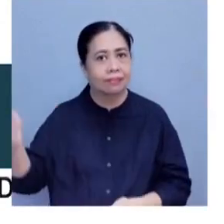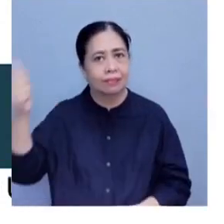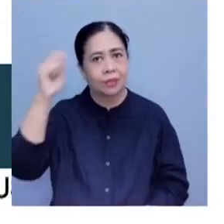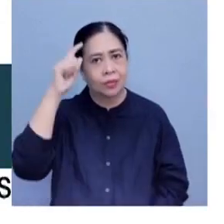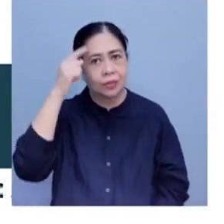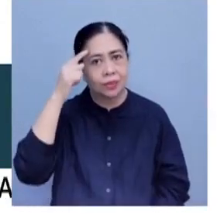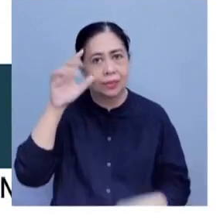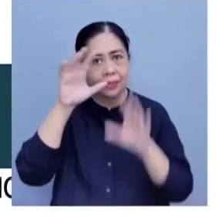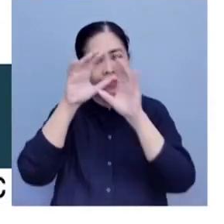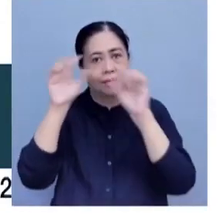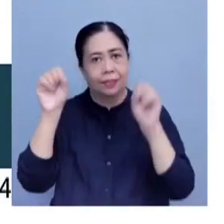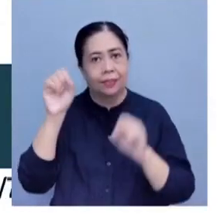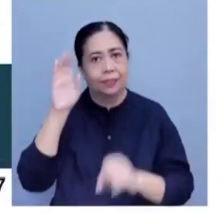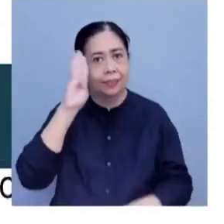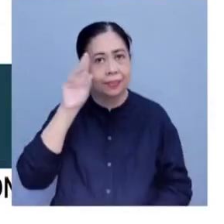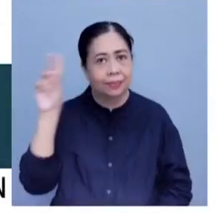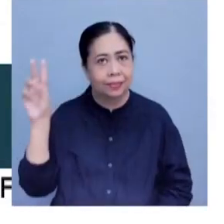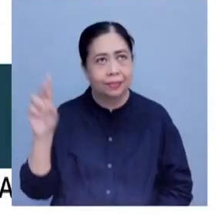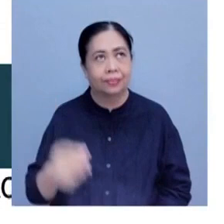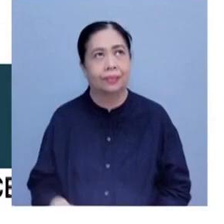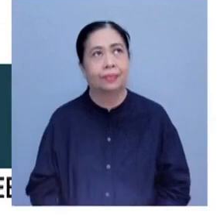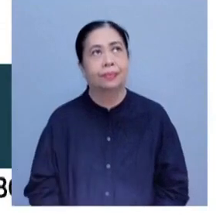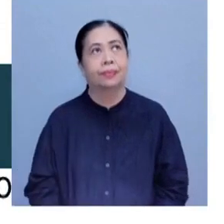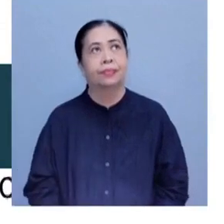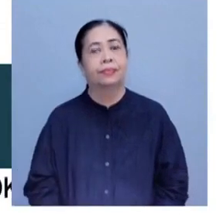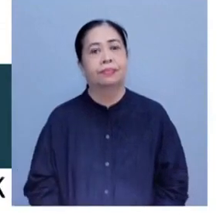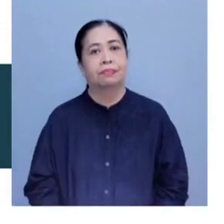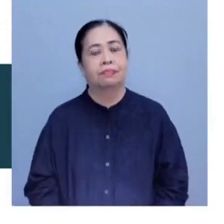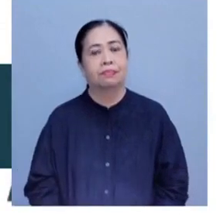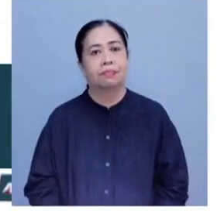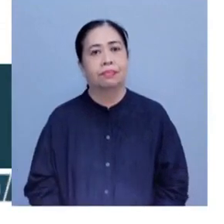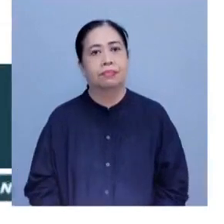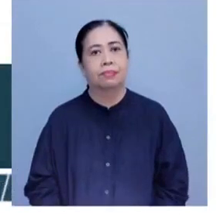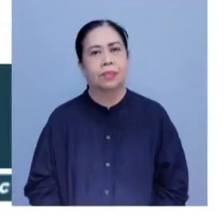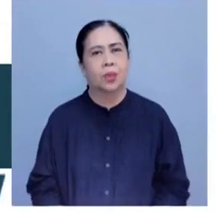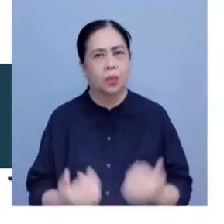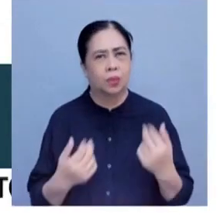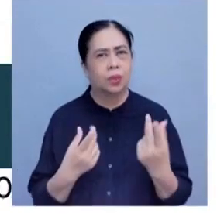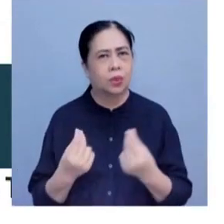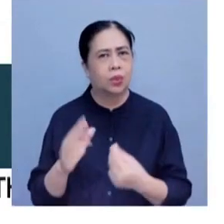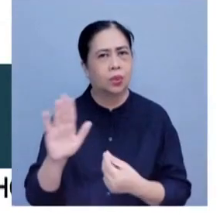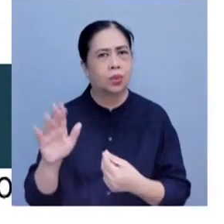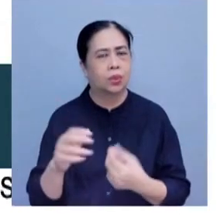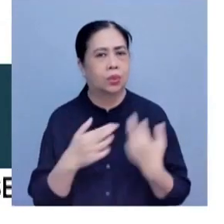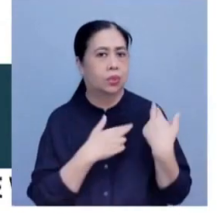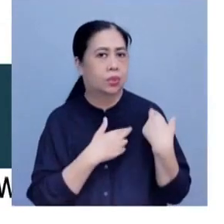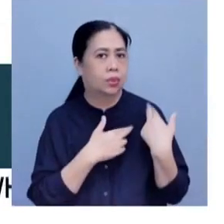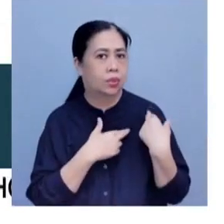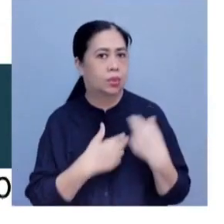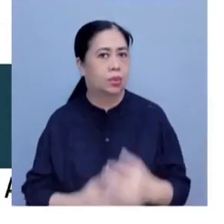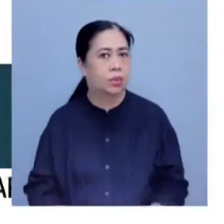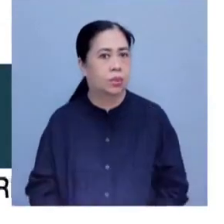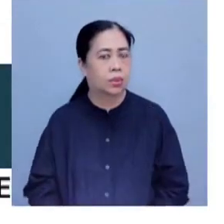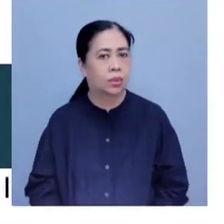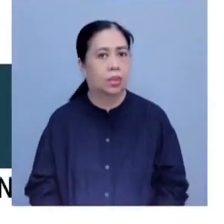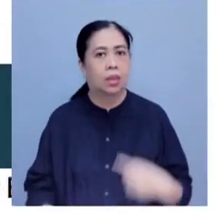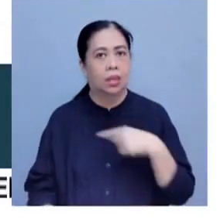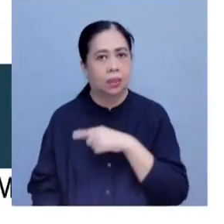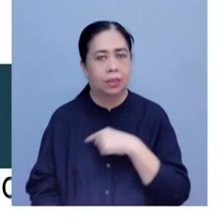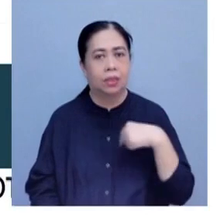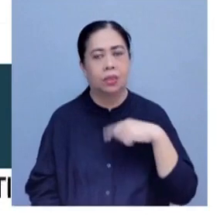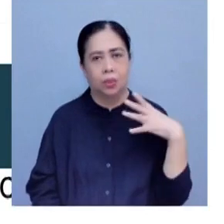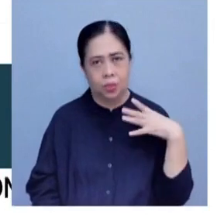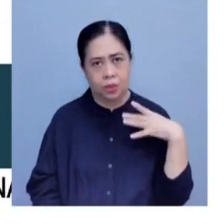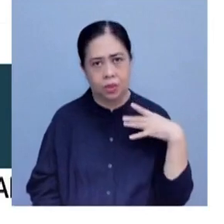si Pangulong Marcos, na tukdin yung kanilang tungkulin. Kami maghihantay lamang.